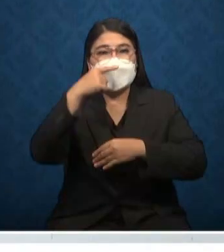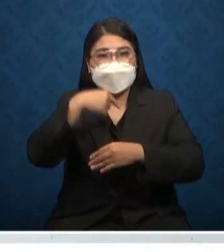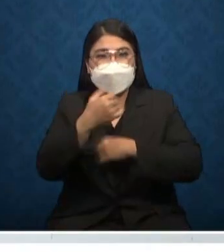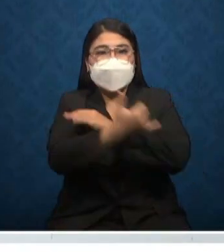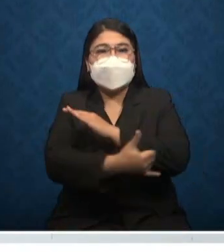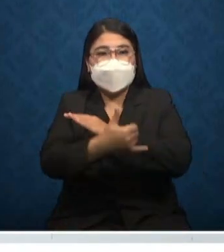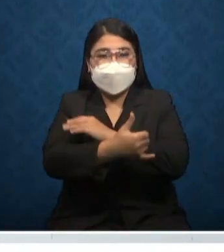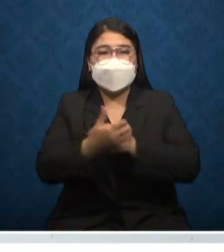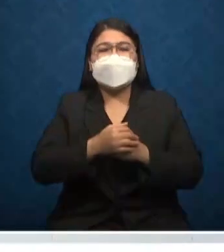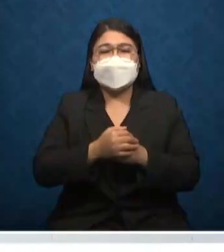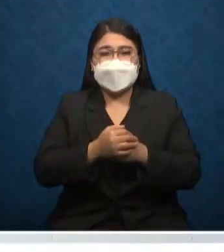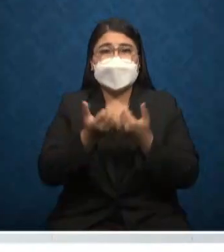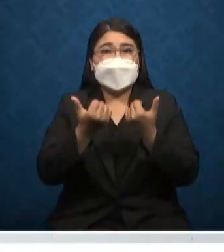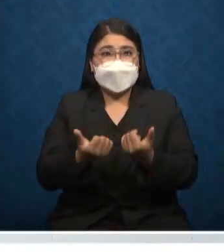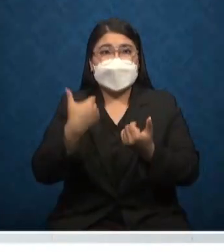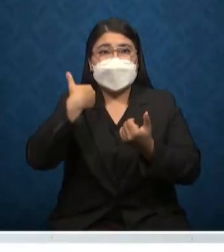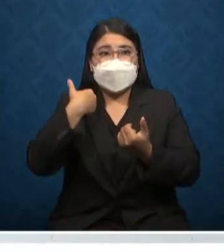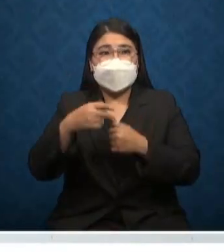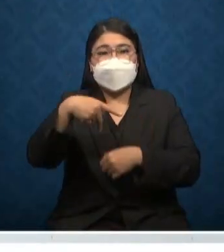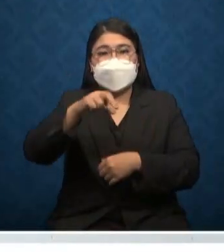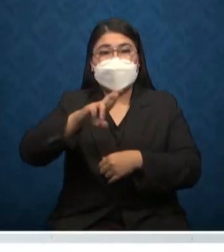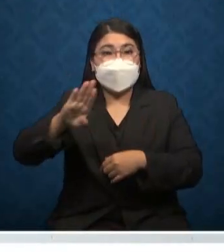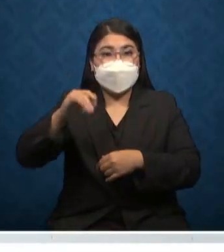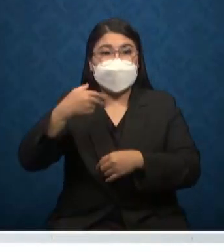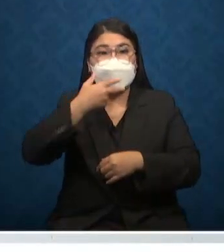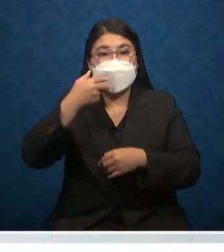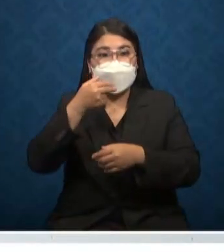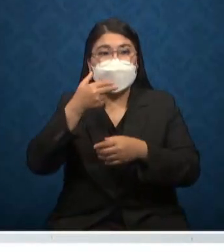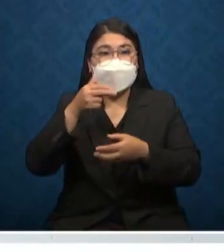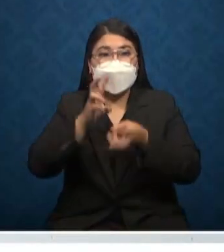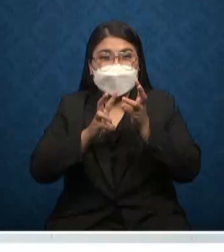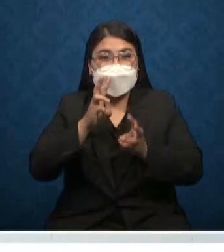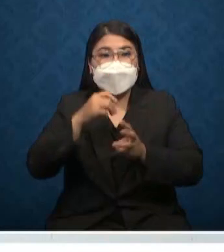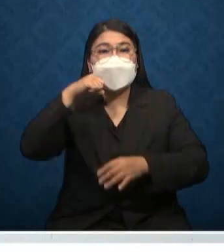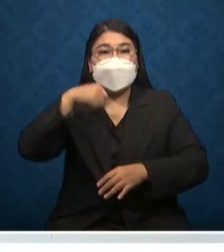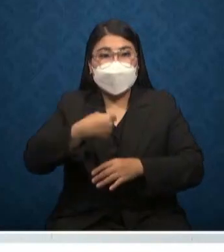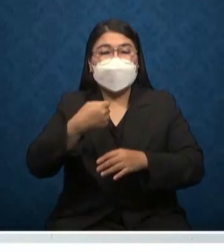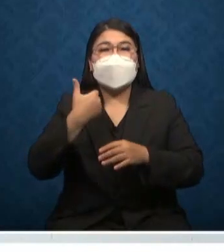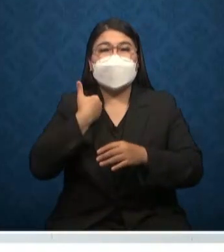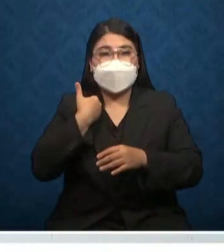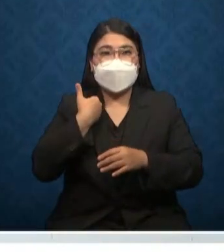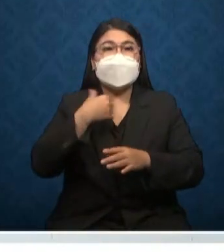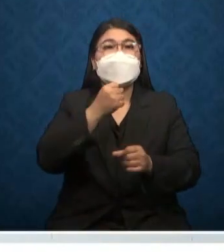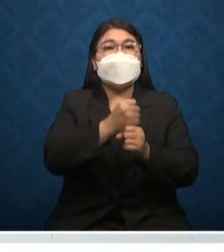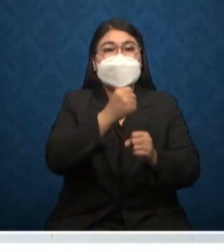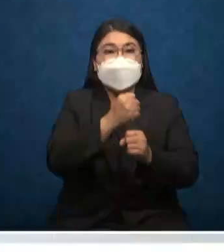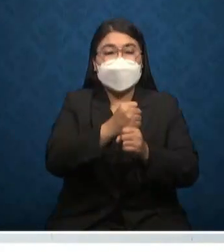ก้ไขร่างพระราชบัญญัติอ้อยน้ำตาลสบายชายฉบับนี้นะครับสำนักงานข้าการอ้อยน้ำตาลทรายนะ